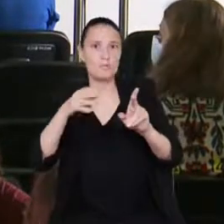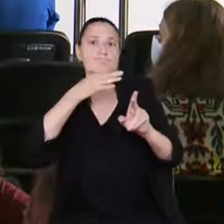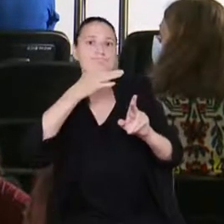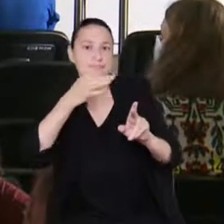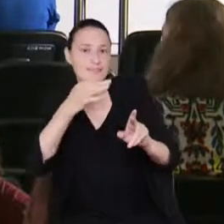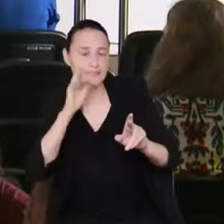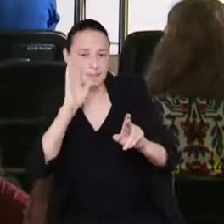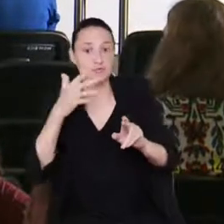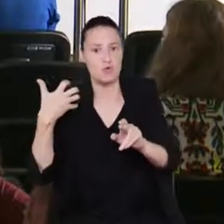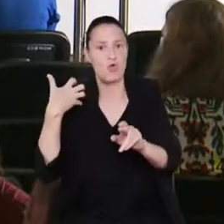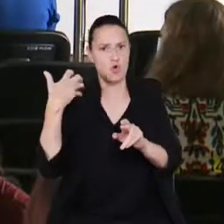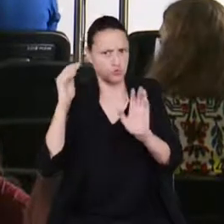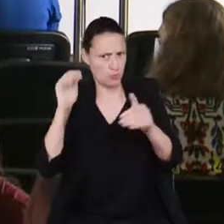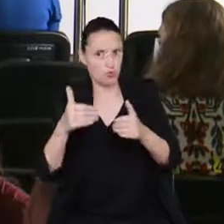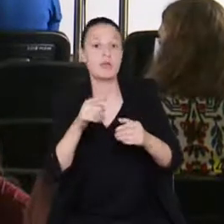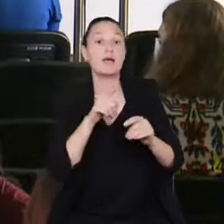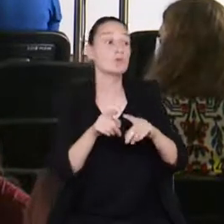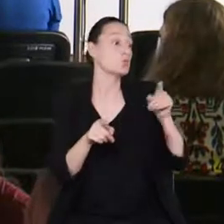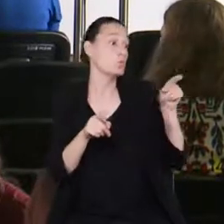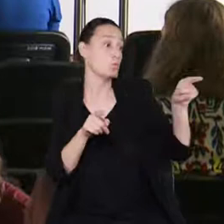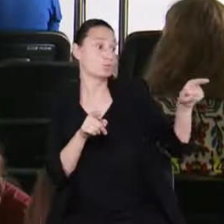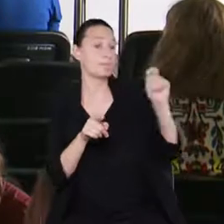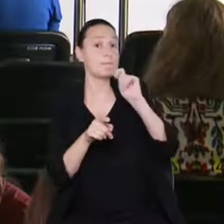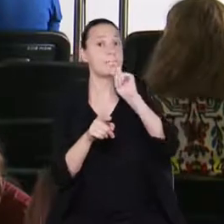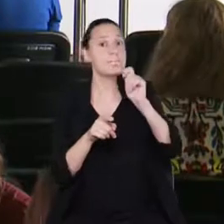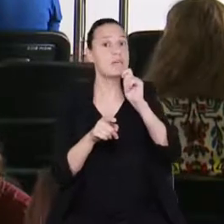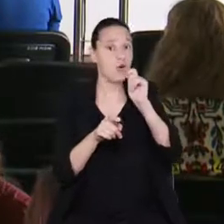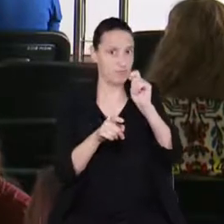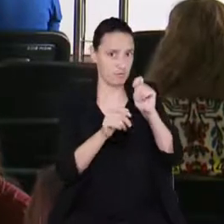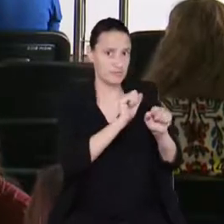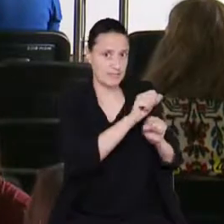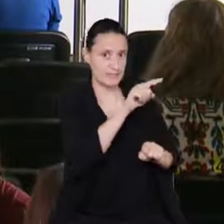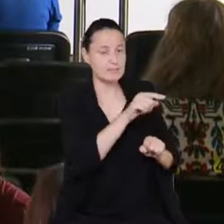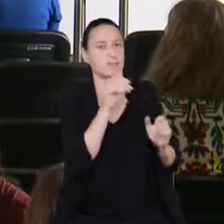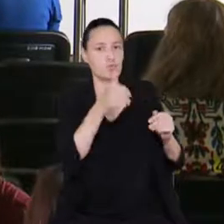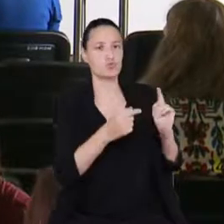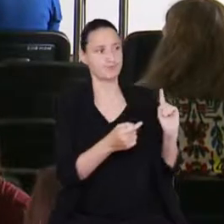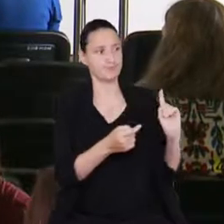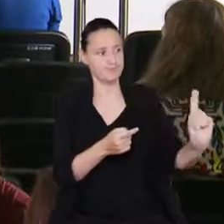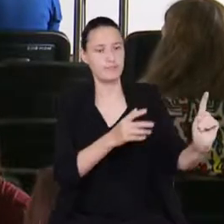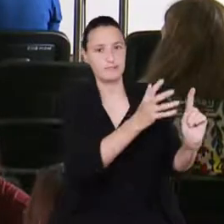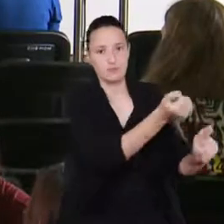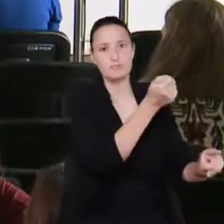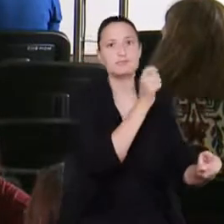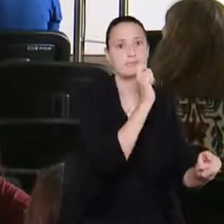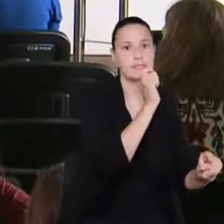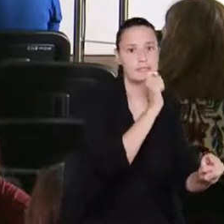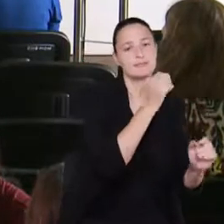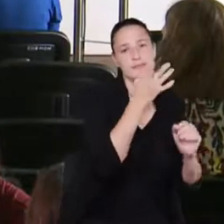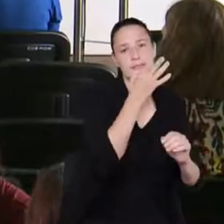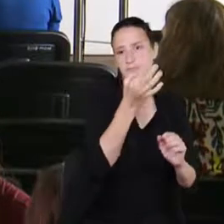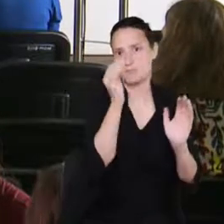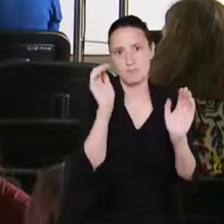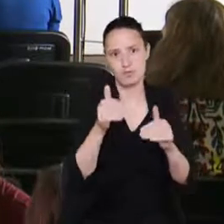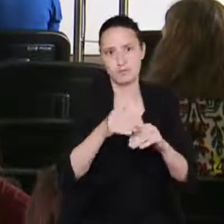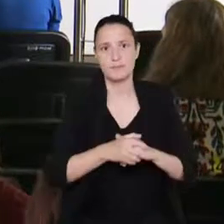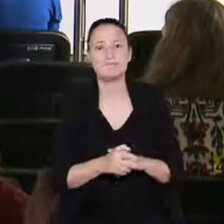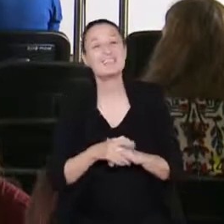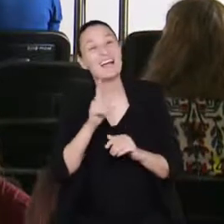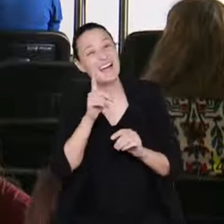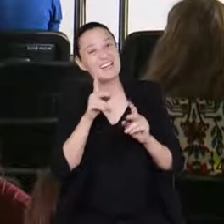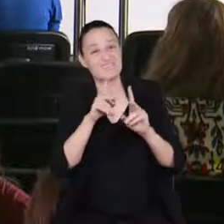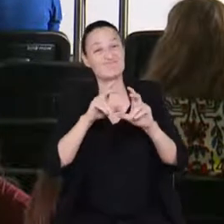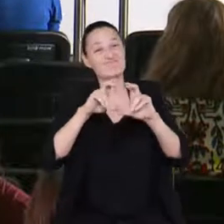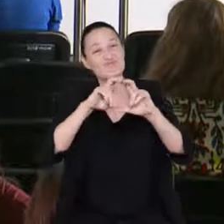gościom. Tutaj po mojej prawej stronie jest mikrofon, trzeba podejść do tego mikrofonu i w ten sposób zadać pytanie. Mamy ograniczony